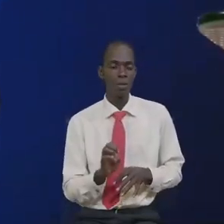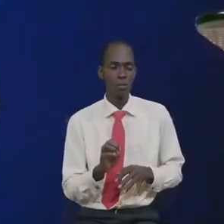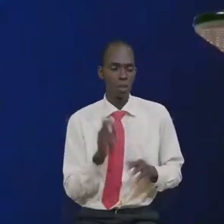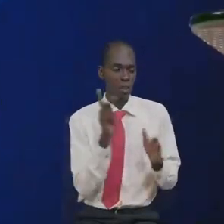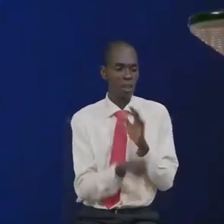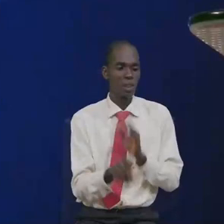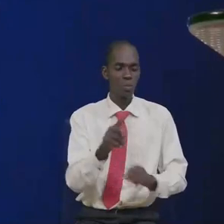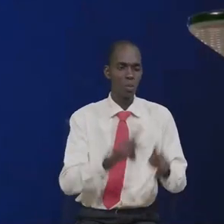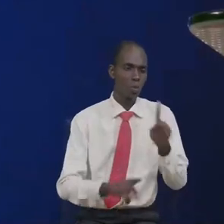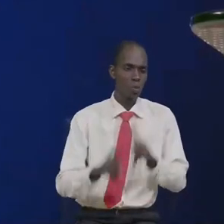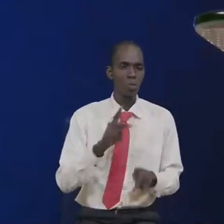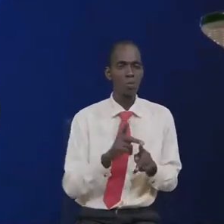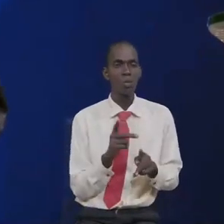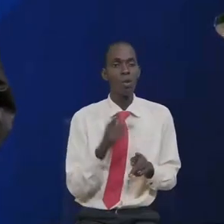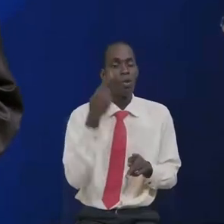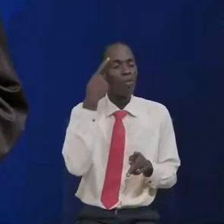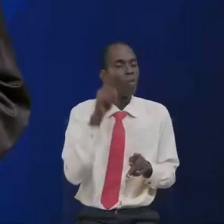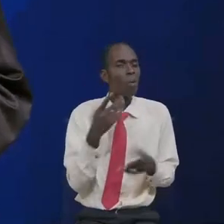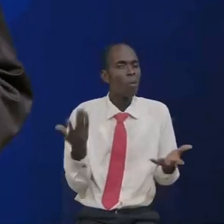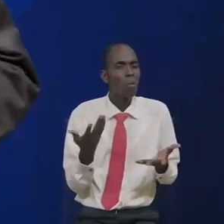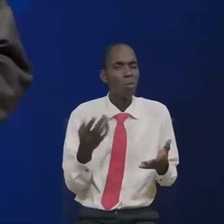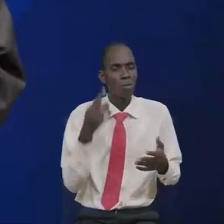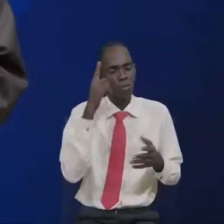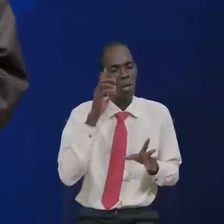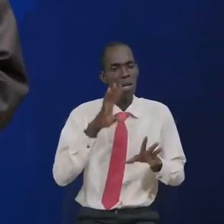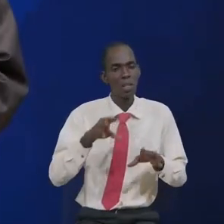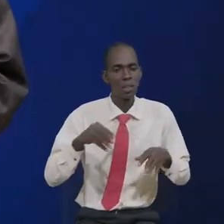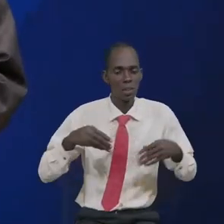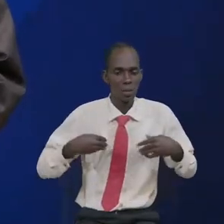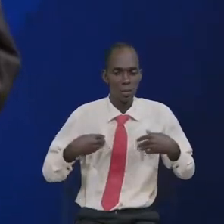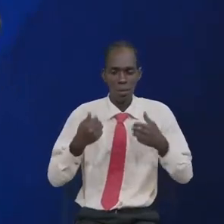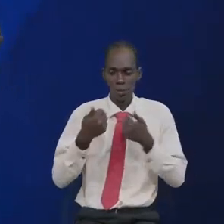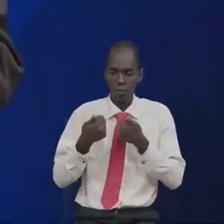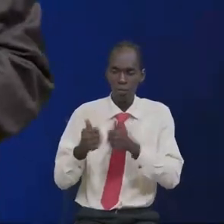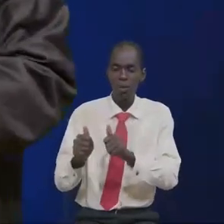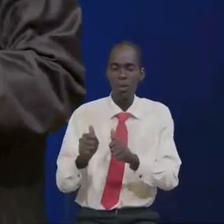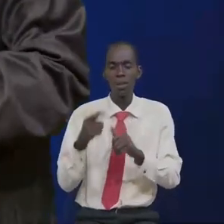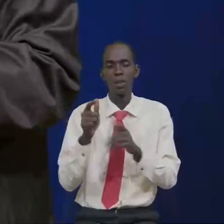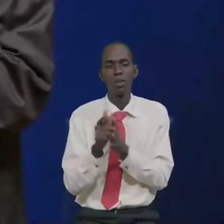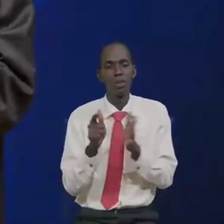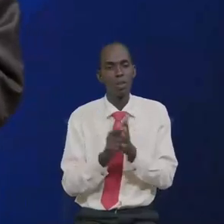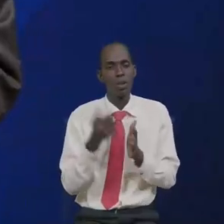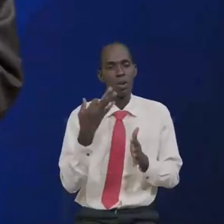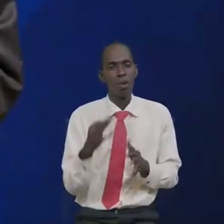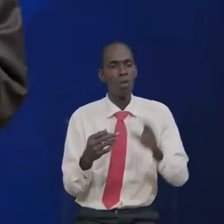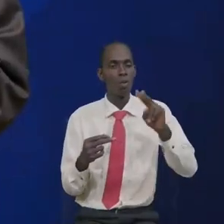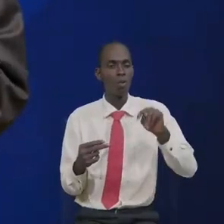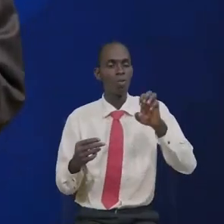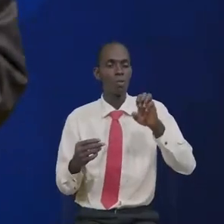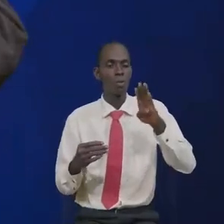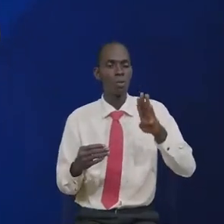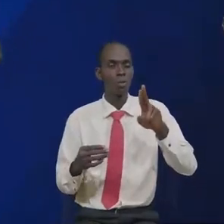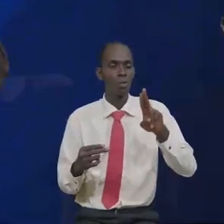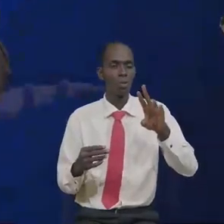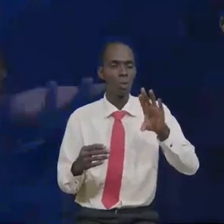morts pour avoir aidé et supporté Nebuchadnezzar. Ils étaient morts soudainement.